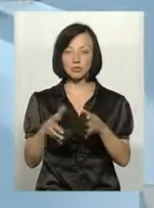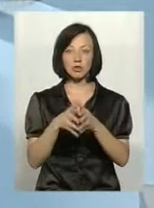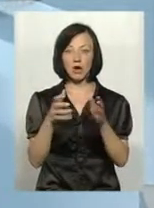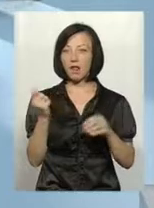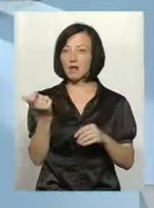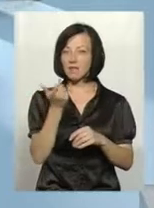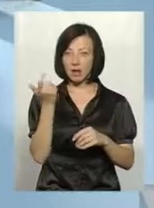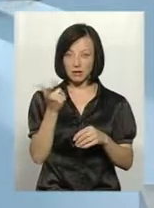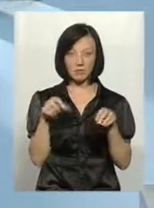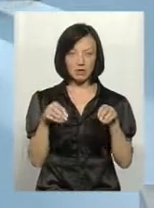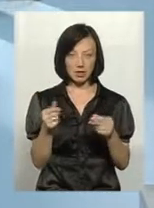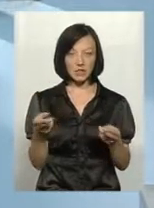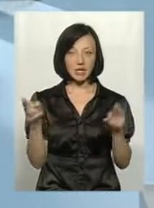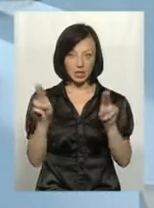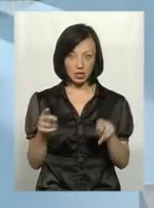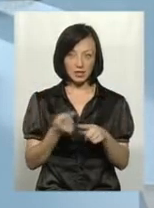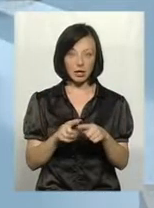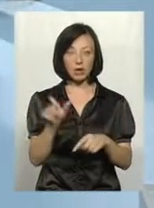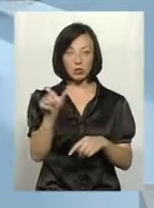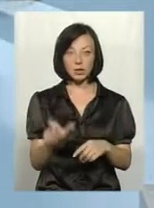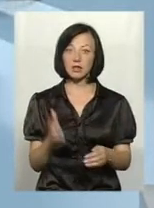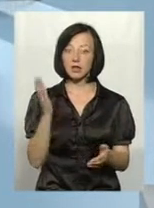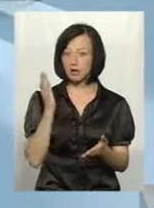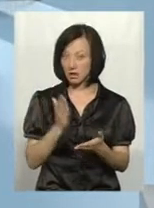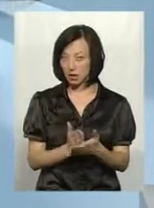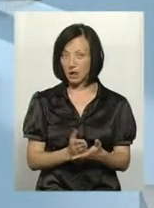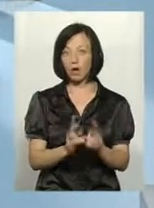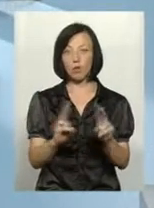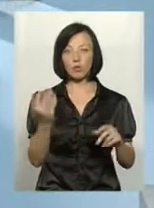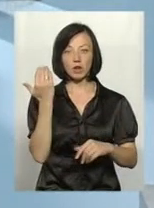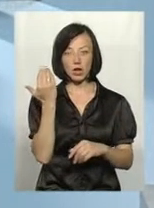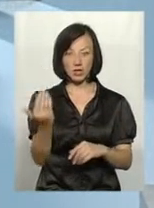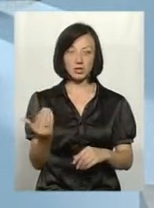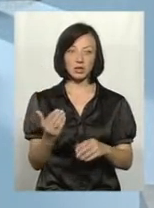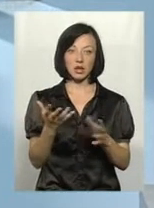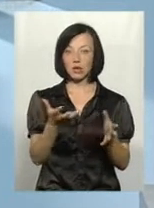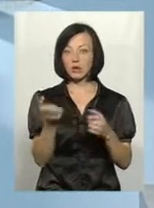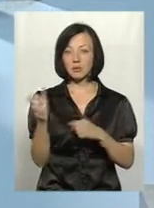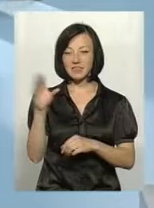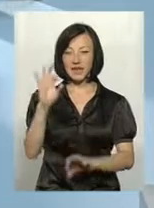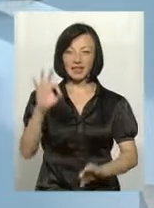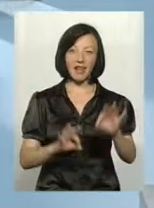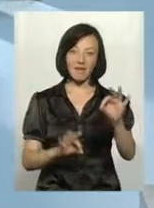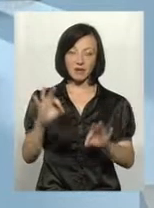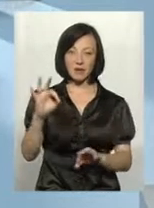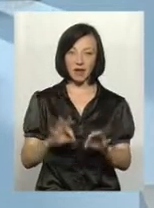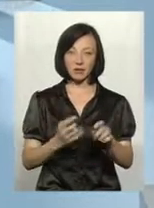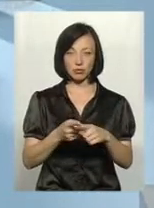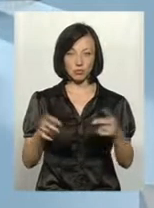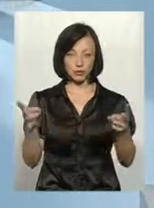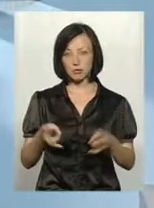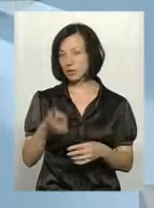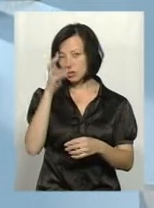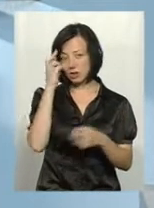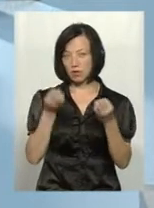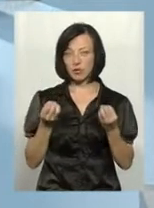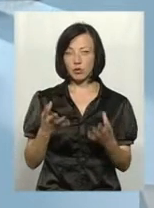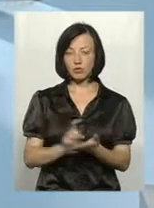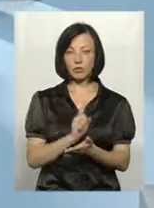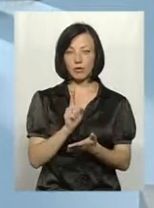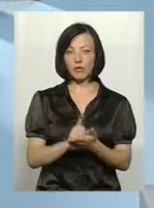власником землі залишається ця людина, яка є, чи кому земля належить, і вона отримує всі дивіденди, які з цього потрібні. Держава просто